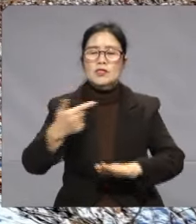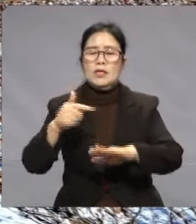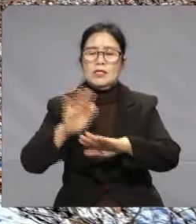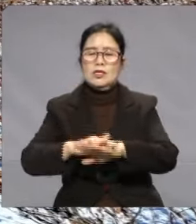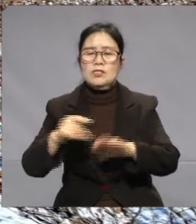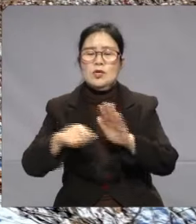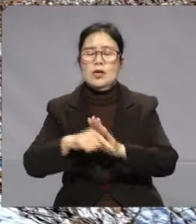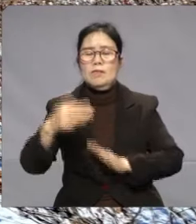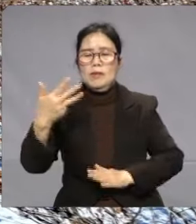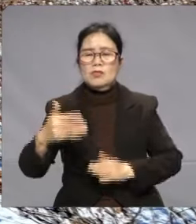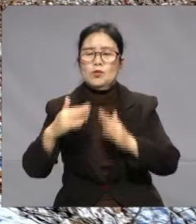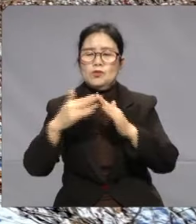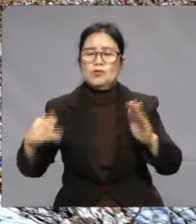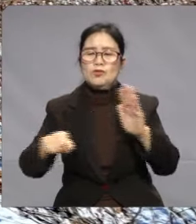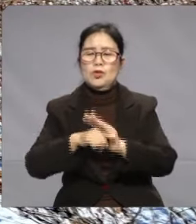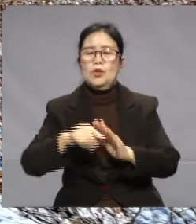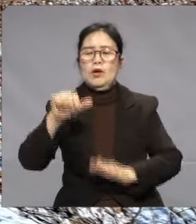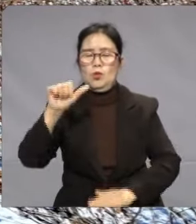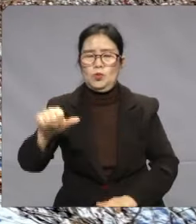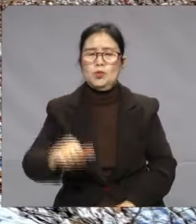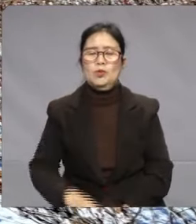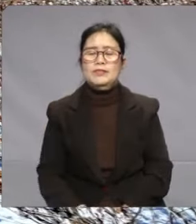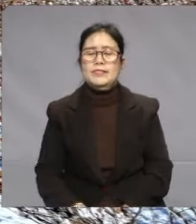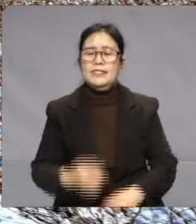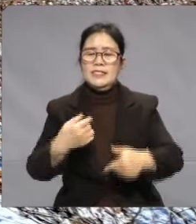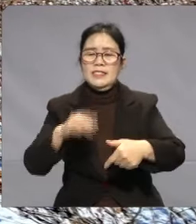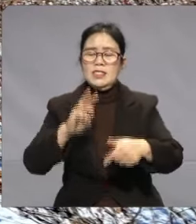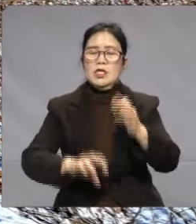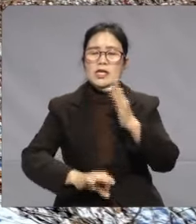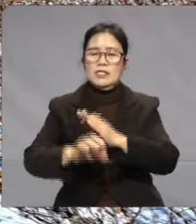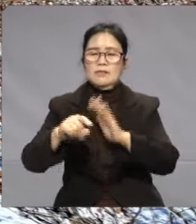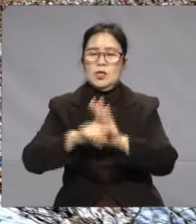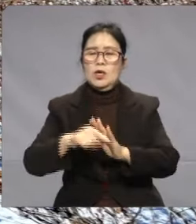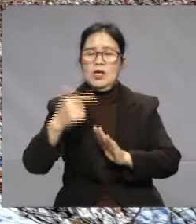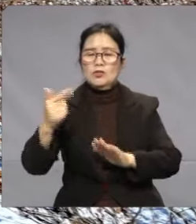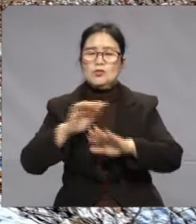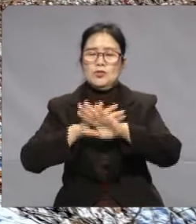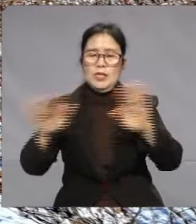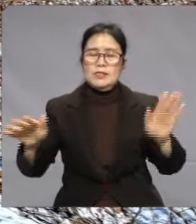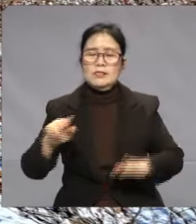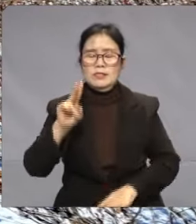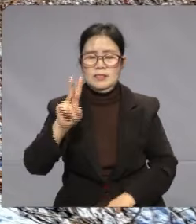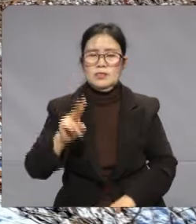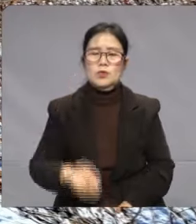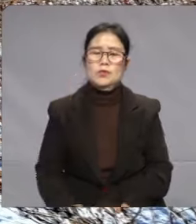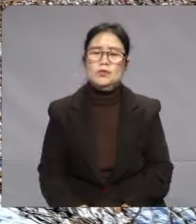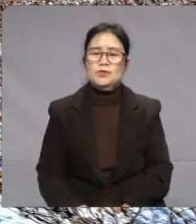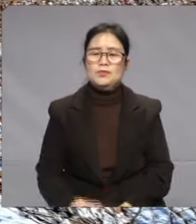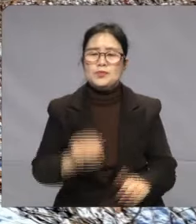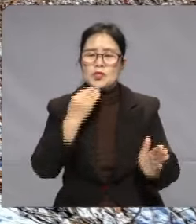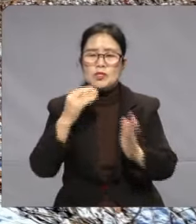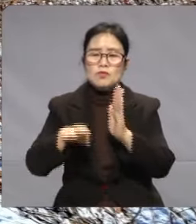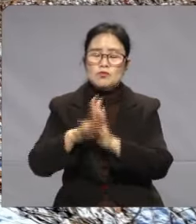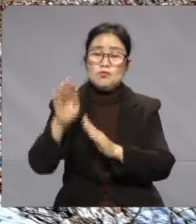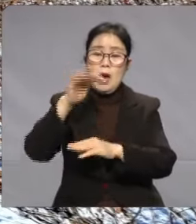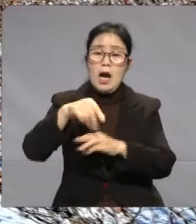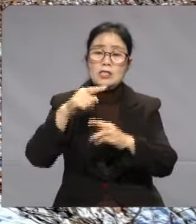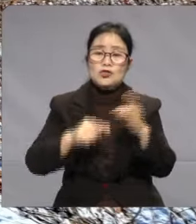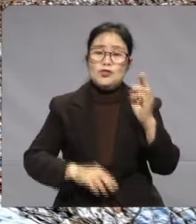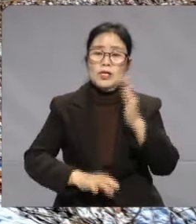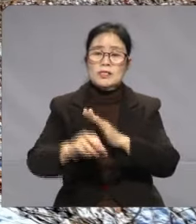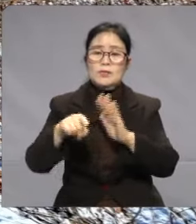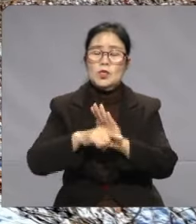8도 전주 영하 5도에서 출발하겠고요 인천 아침 영하 6도 낮기온 2도 예상됩니다 경기 북부지역 파주 아침 영하